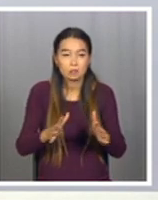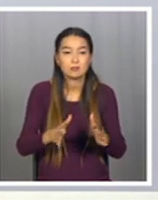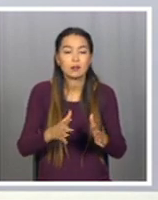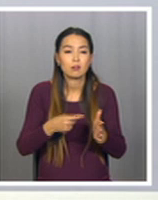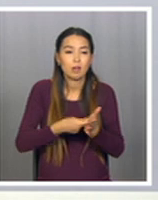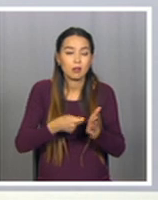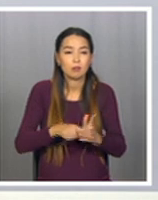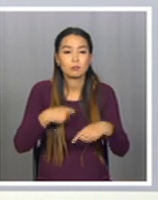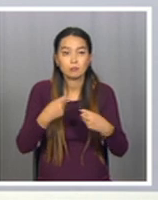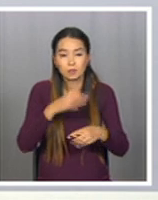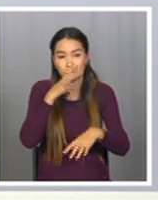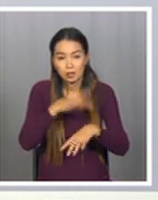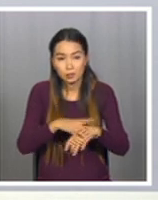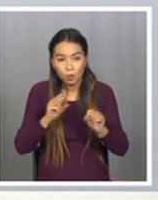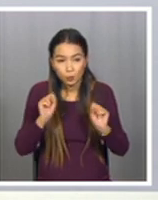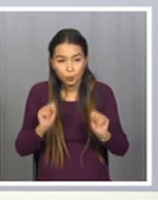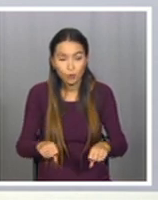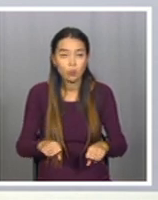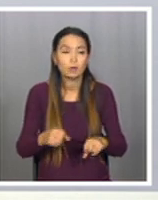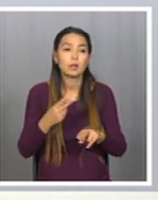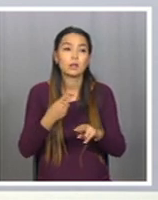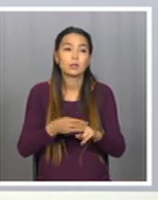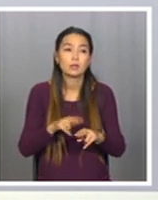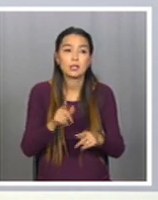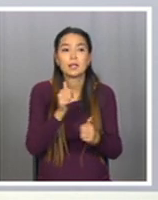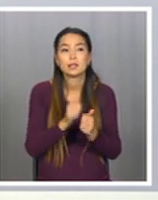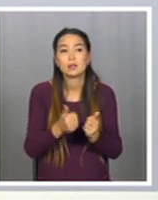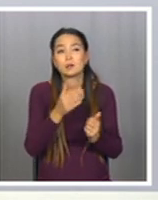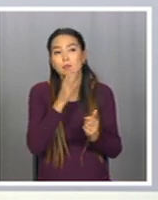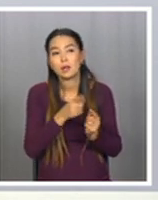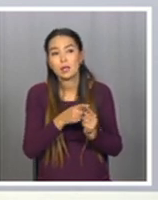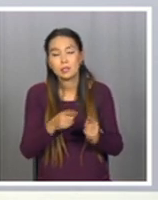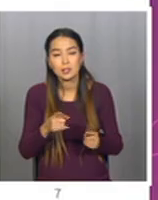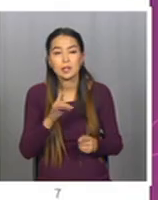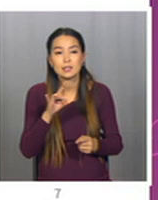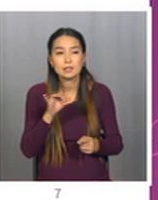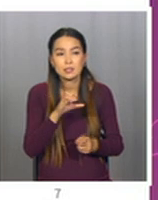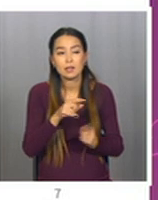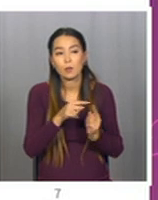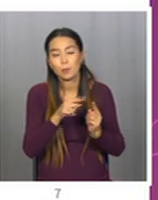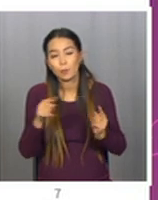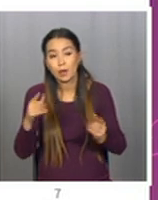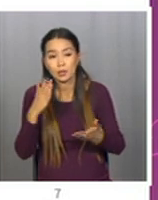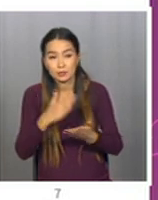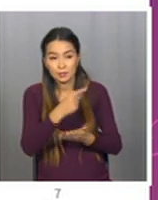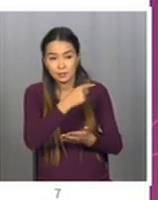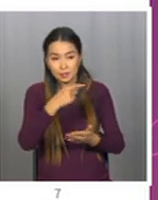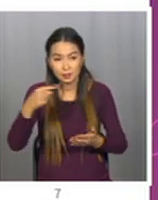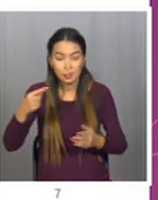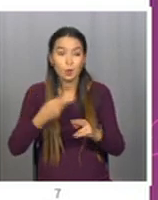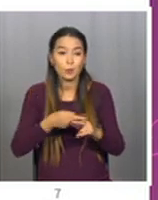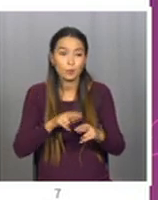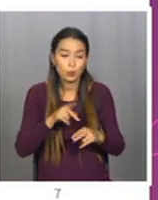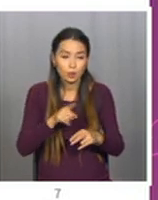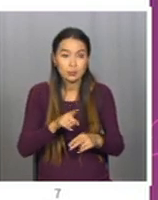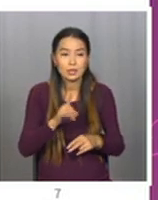болады. Яғни бізде кез келген уақытта резистормыз қызады, сондықтан да бұл кедергіні,